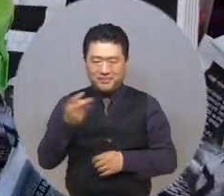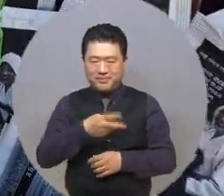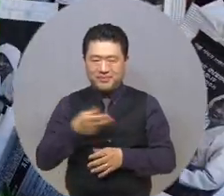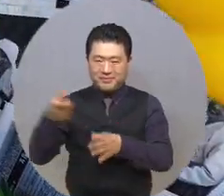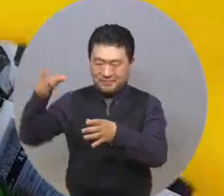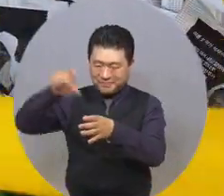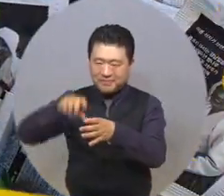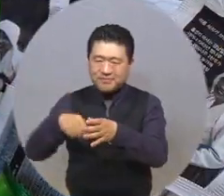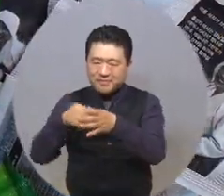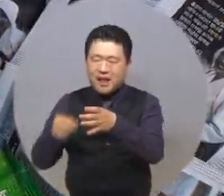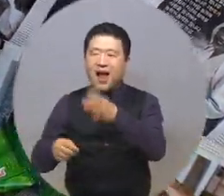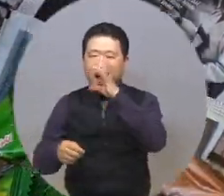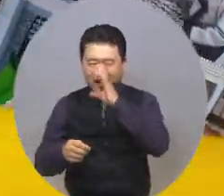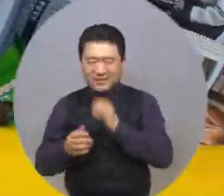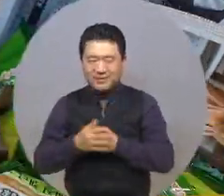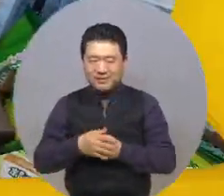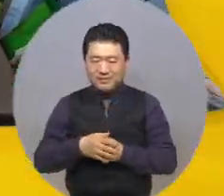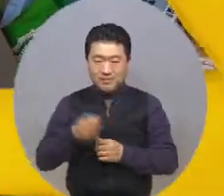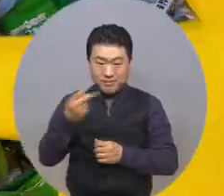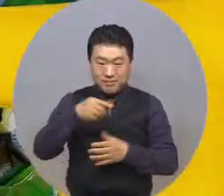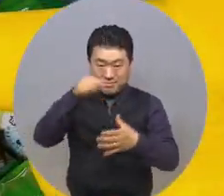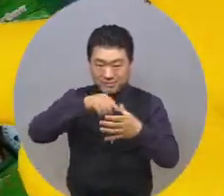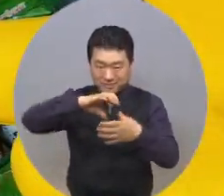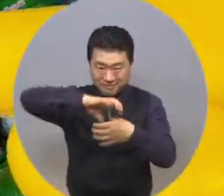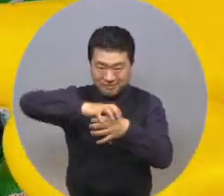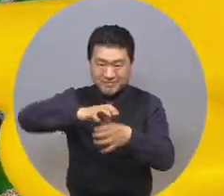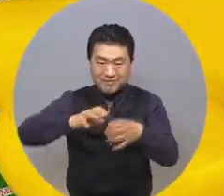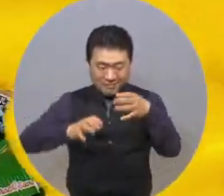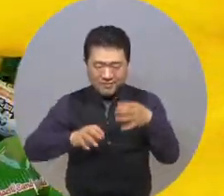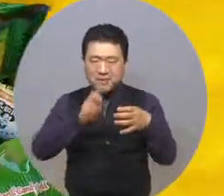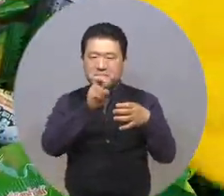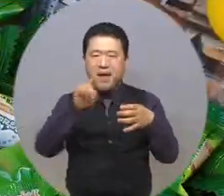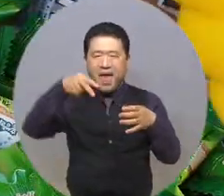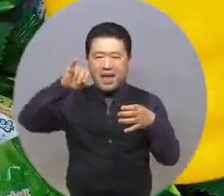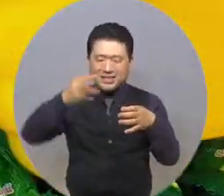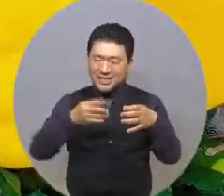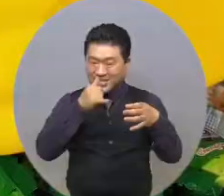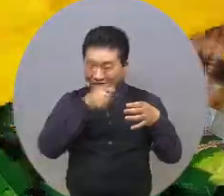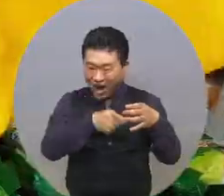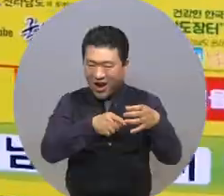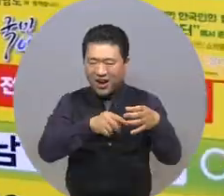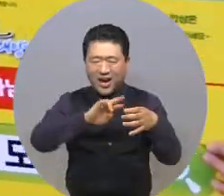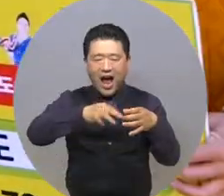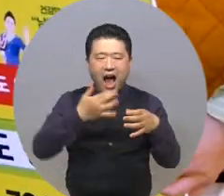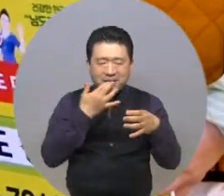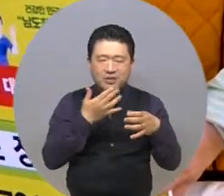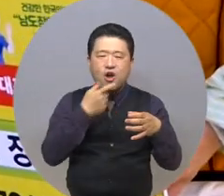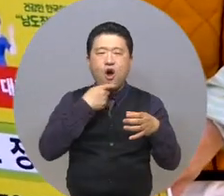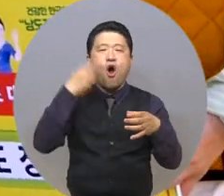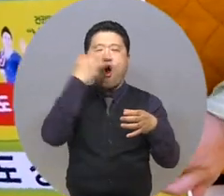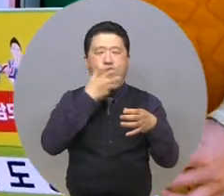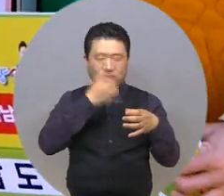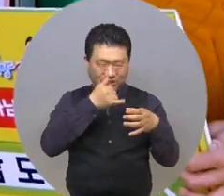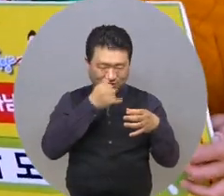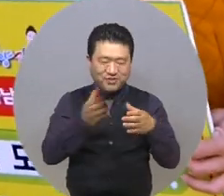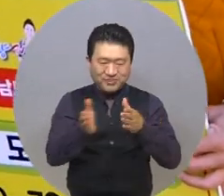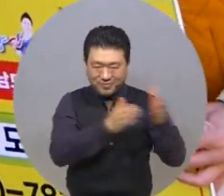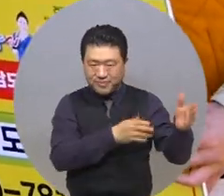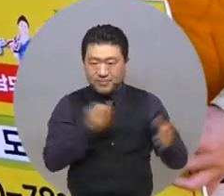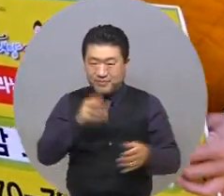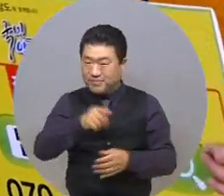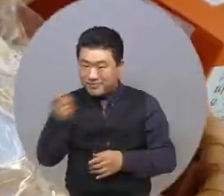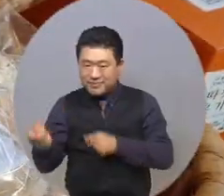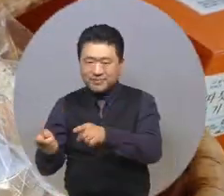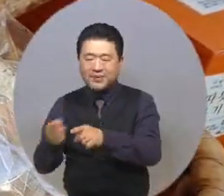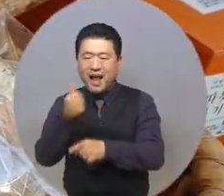사탕으로 되어 있고, 그리고 여기 장 안에도 매실이 그냥 달달하게 들어가 있어서 장맛 음식 맛을 살려주네요. 자, 그리고 그 옆에 있는